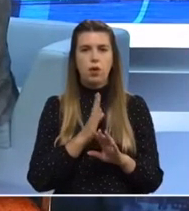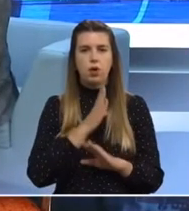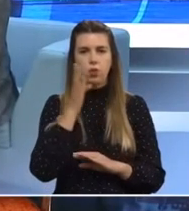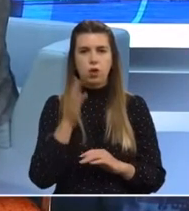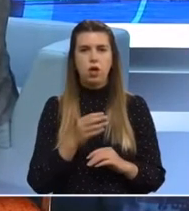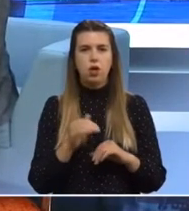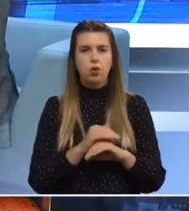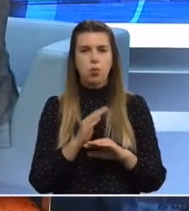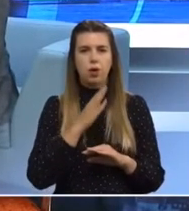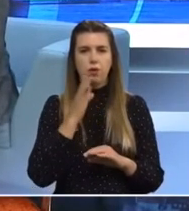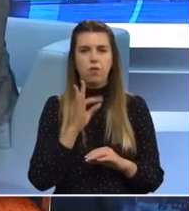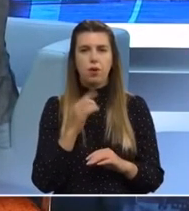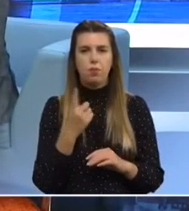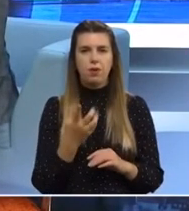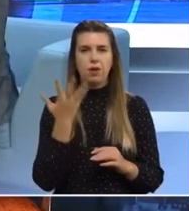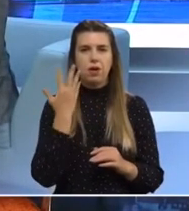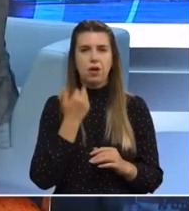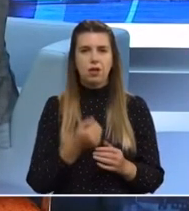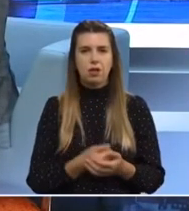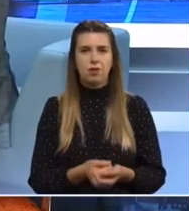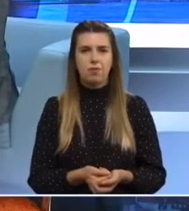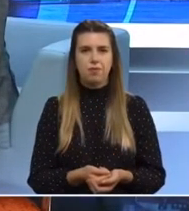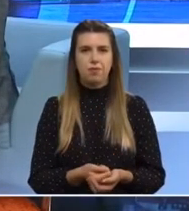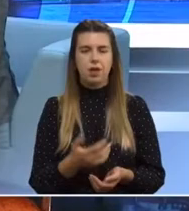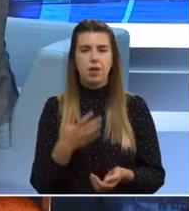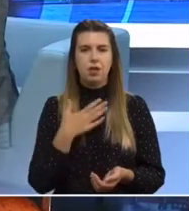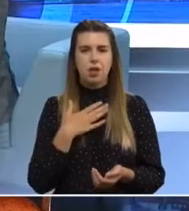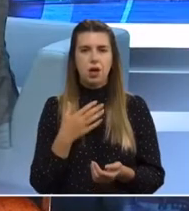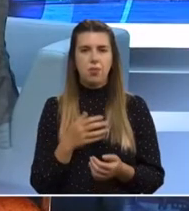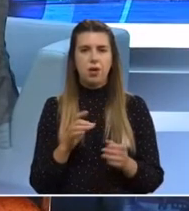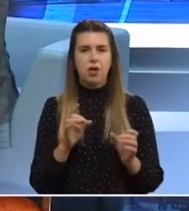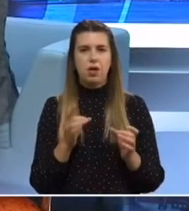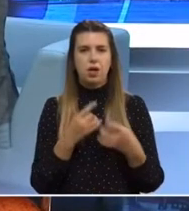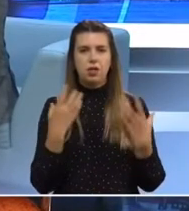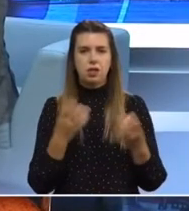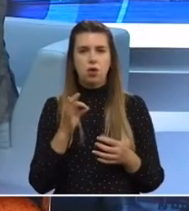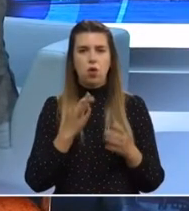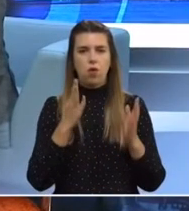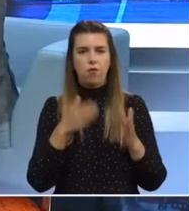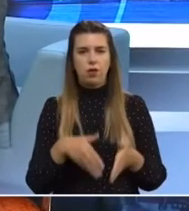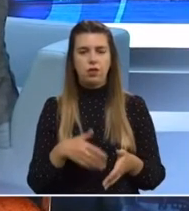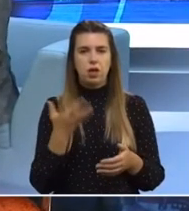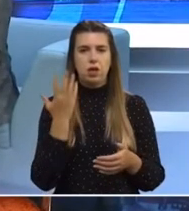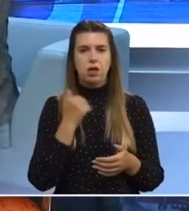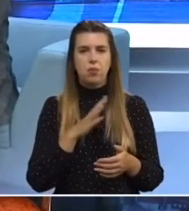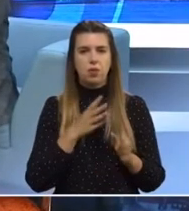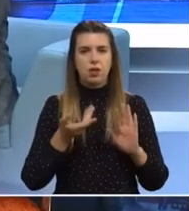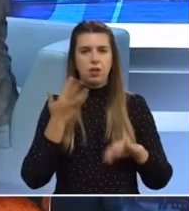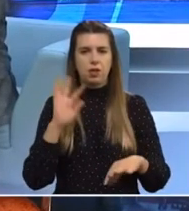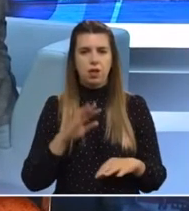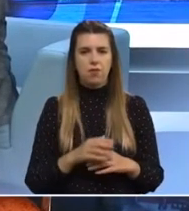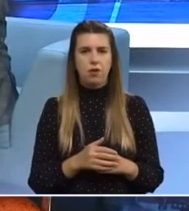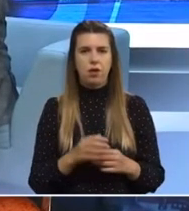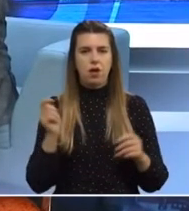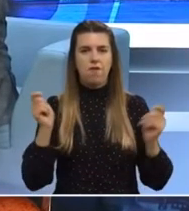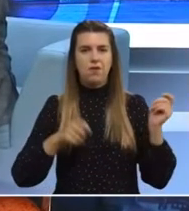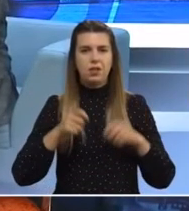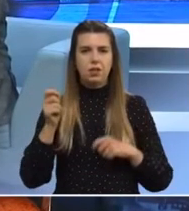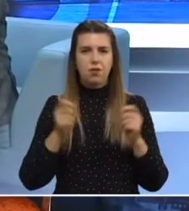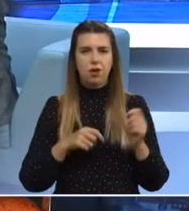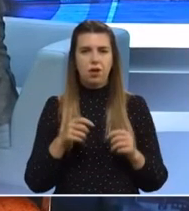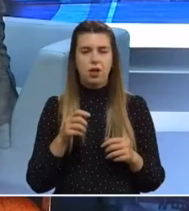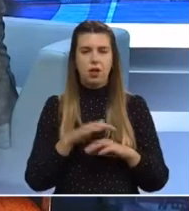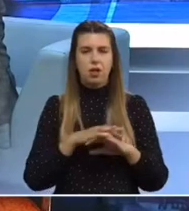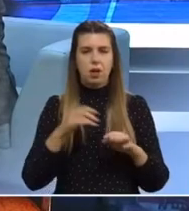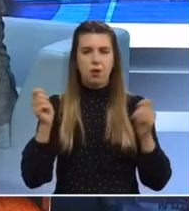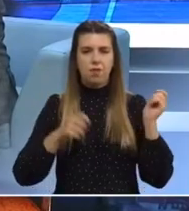доброе утро. Доброе утро. Доброе утро. Ну, во-первых, когда нам рассказали о вас, когда вы были недавно на